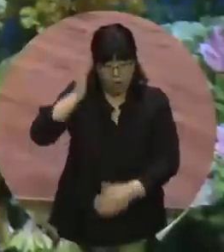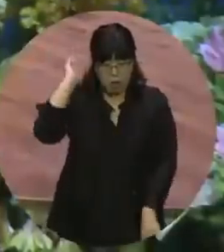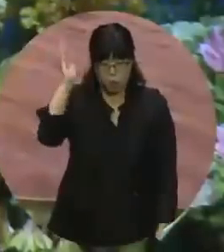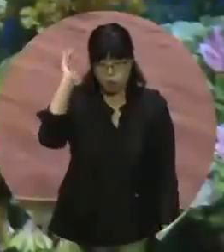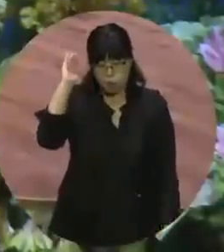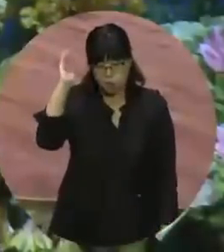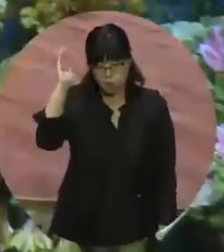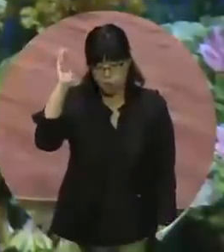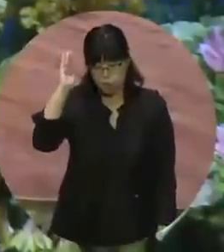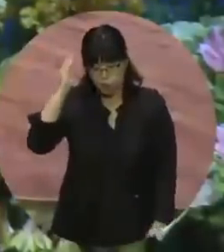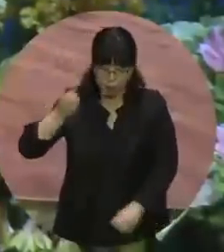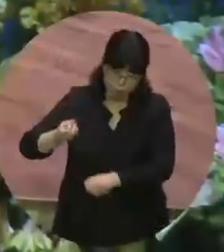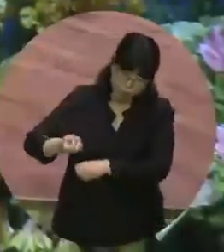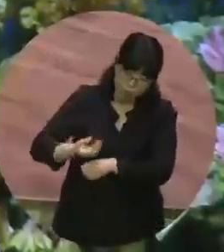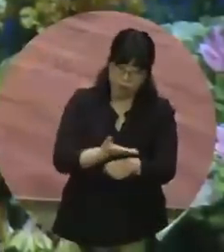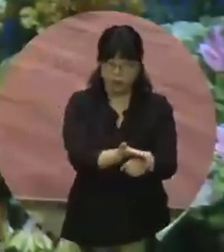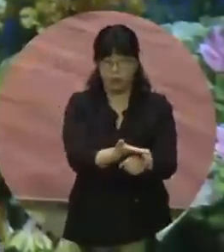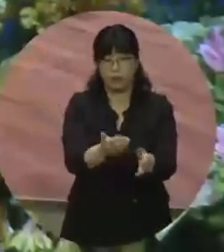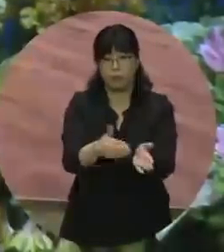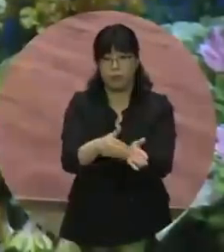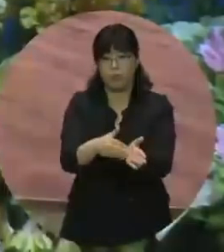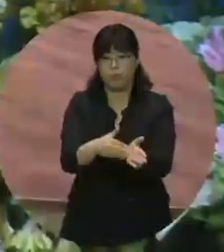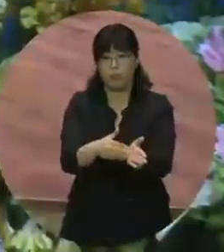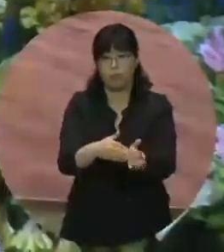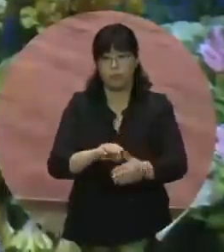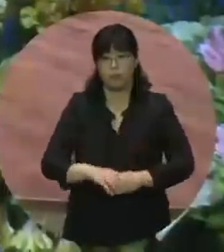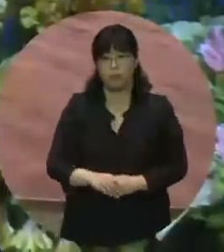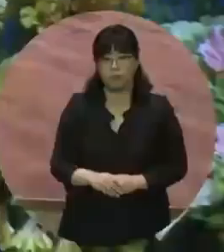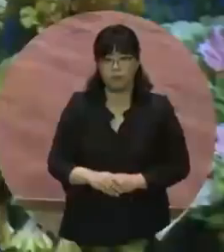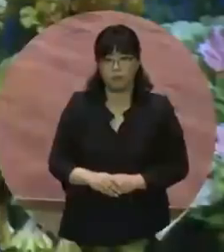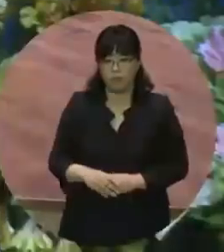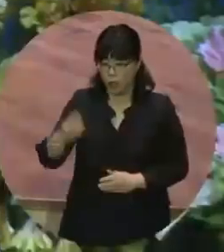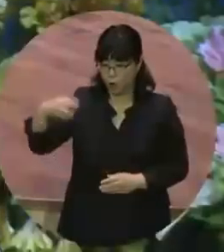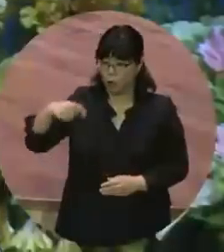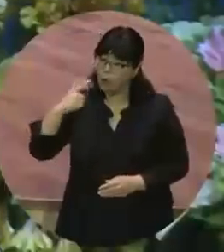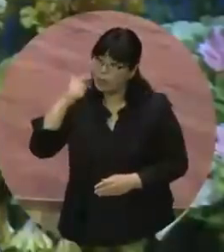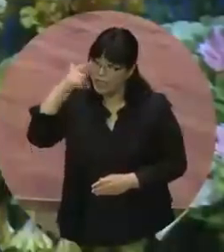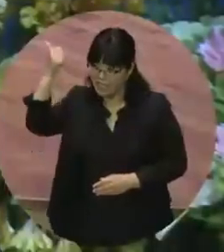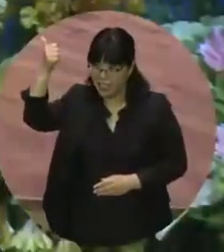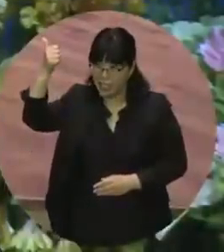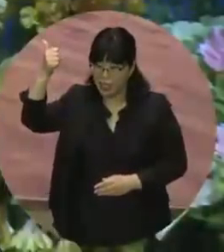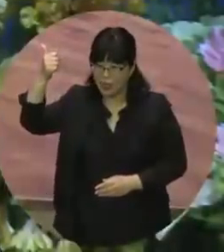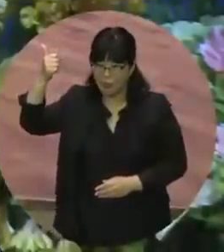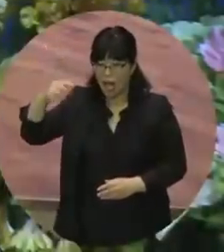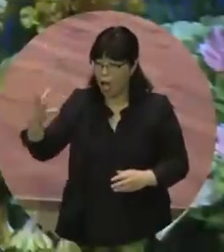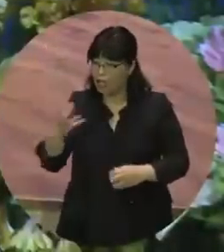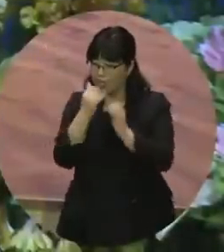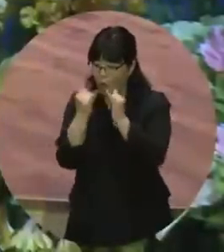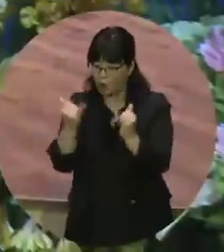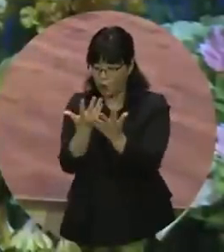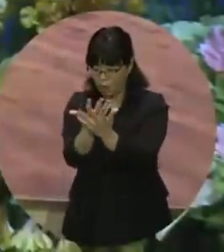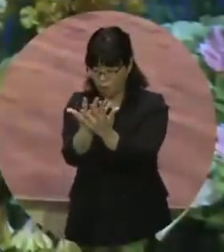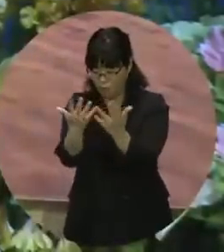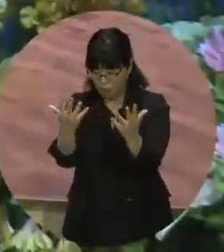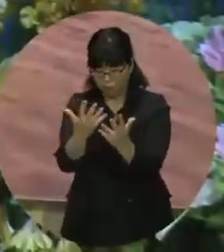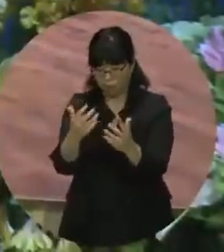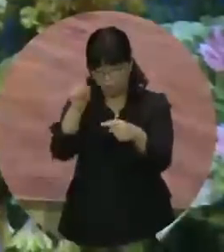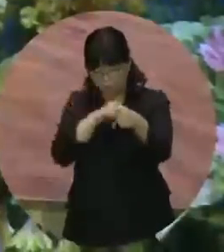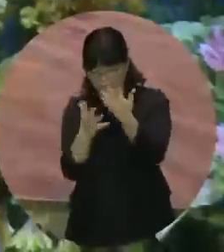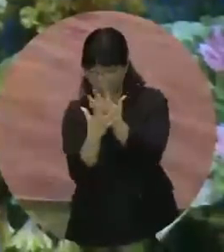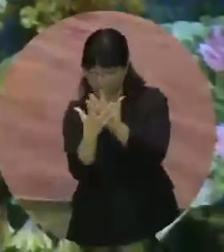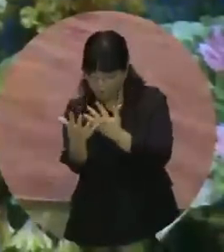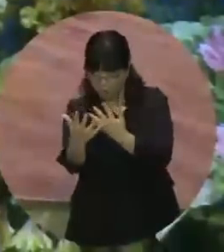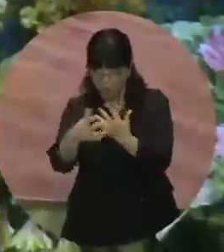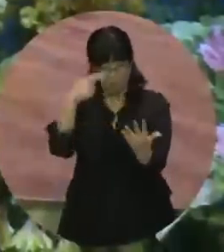이 강의들을 쭉 하면서 내용들을 지금 앞으로 어떻게 2-3일 일등 얻어서 세밀하게 이제 훈련시킬